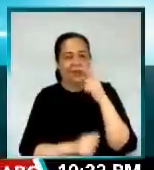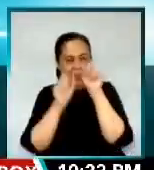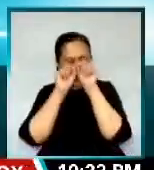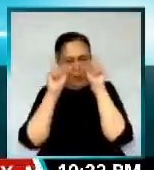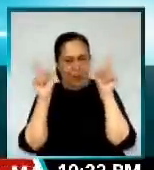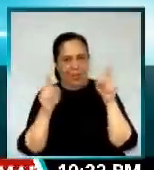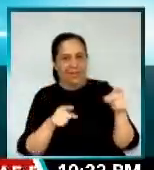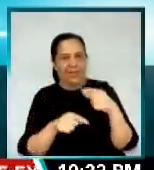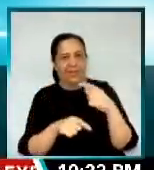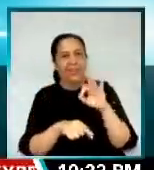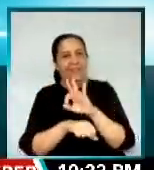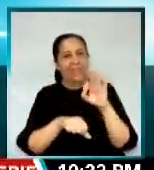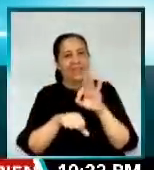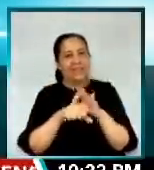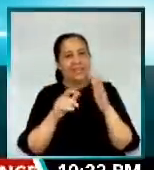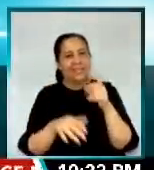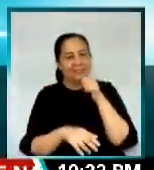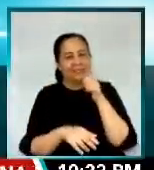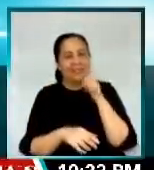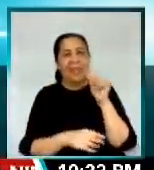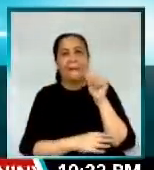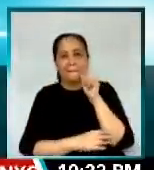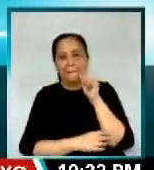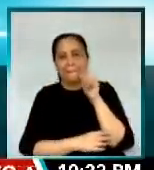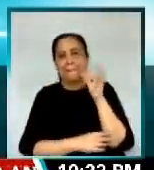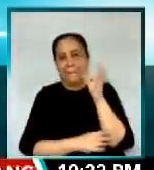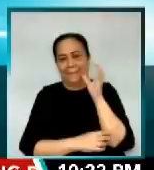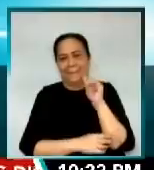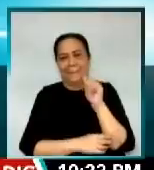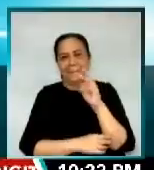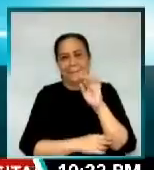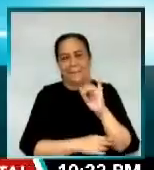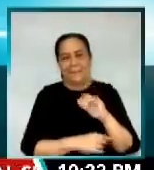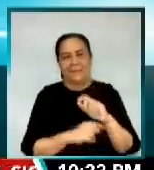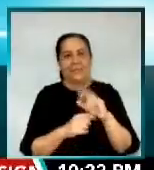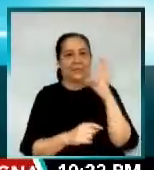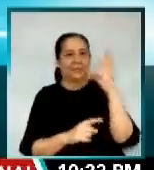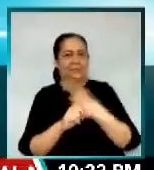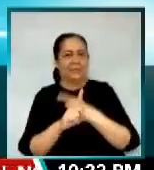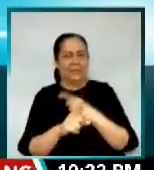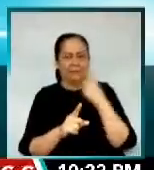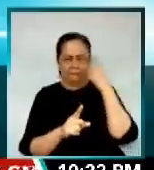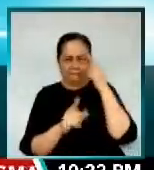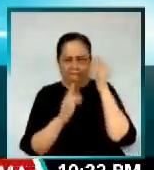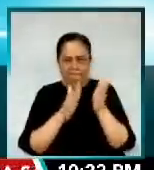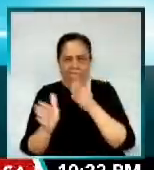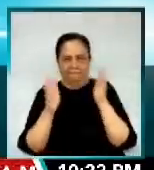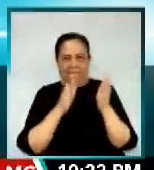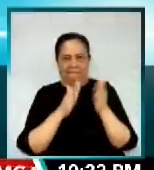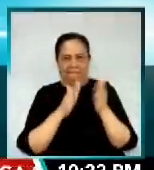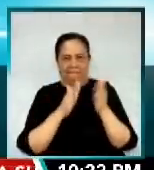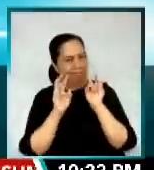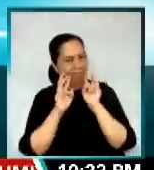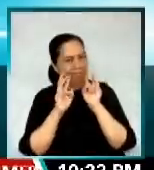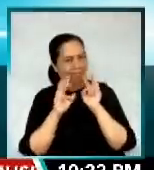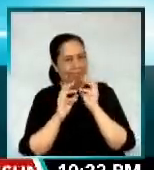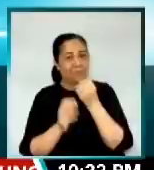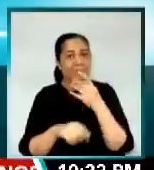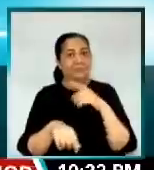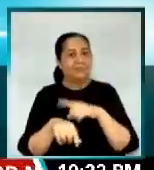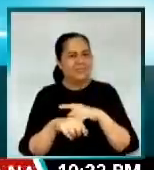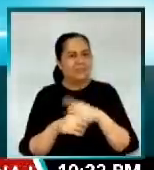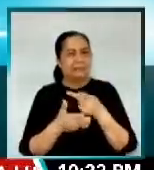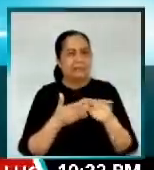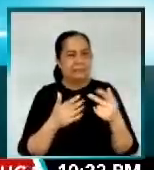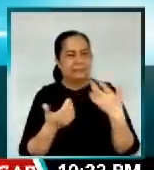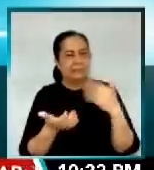fiancé na niya ngayong si Amery Catalan. 6 na buwan daw niyang pinagplanuhan yan. Wow. Ilang beses ding napurnada ang plano